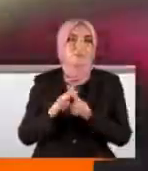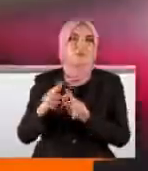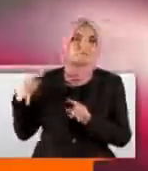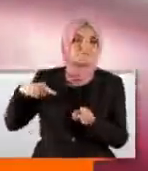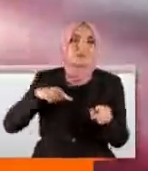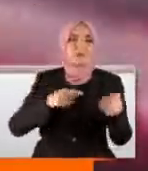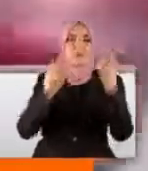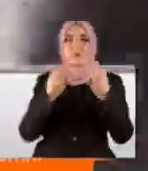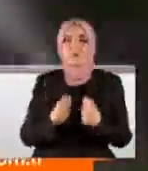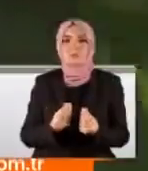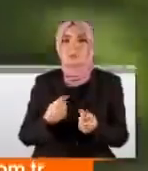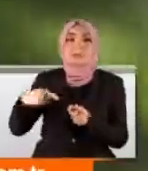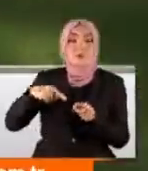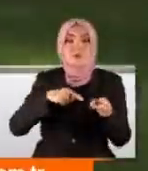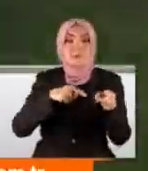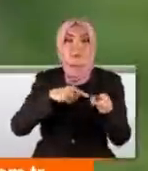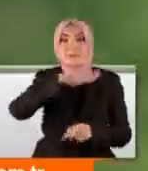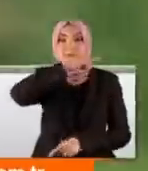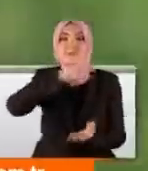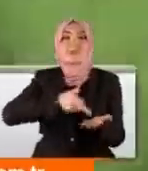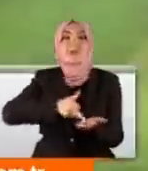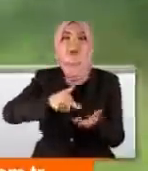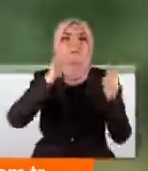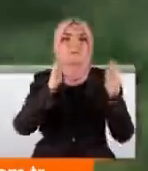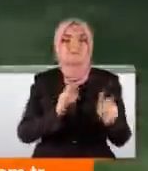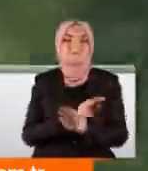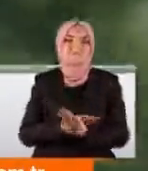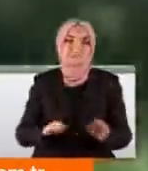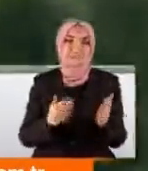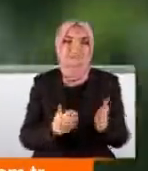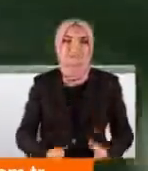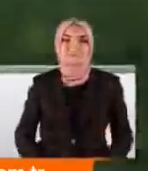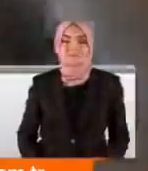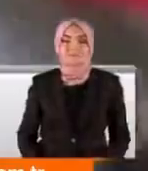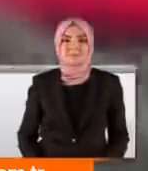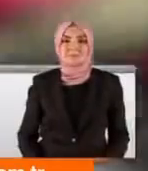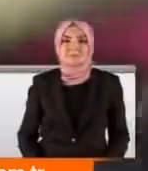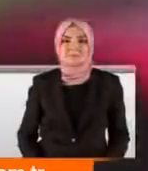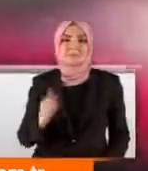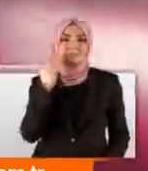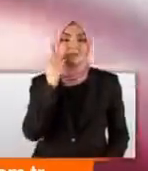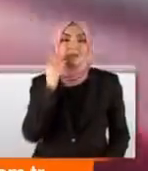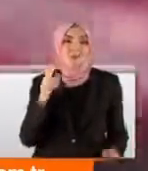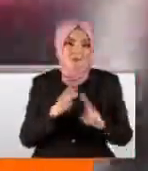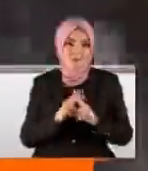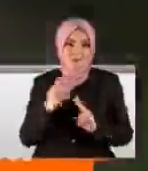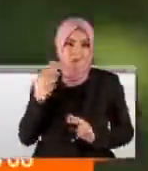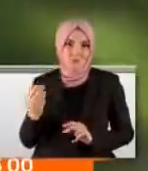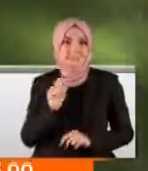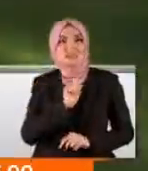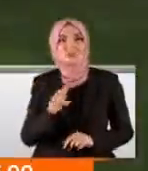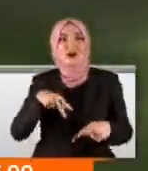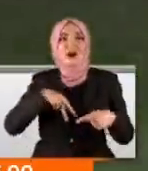taktı. Kovalamaca mısır tarlasında bitti. Niye kaçıyorsun polisten? Abi bir şey diyebilir miyim? Sakarya polisi Arifiye